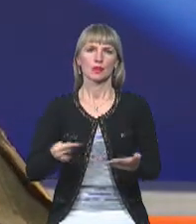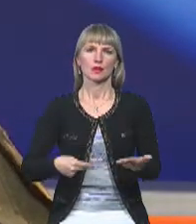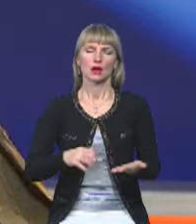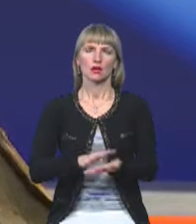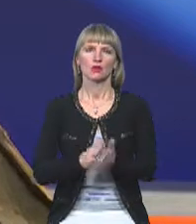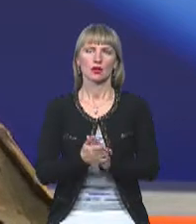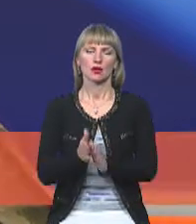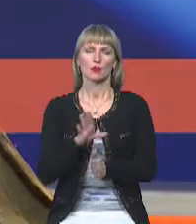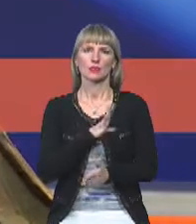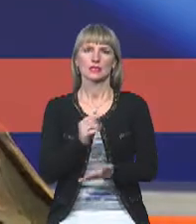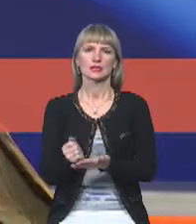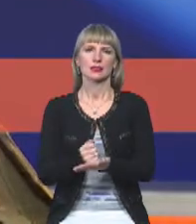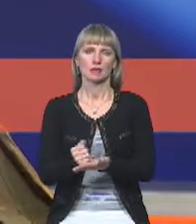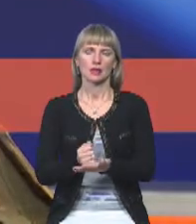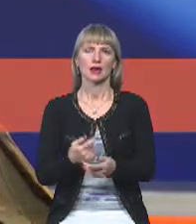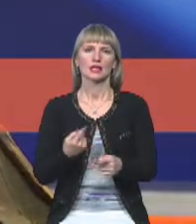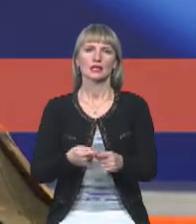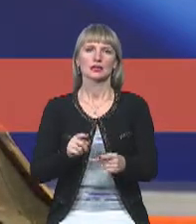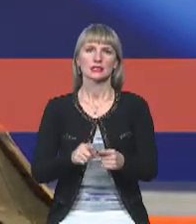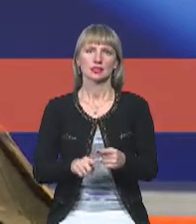контракту резервістами. Це